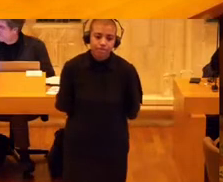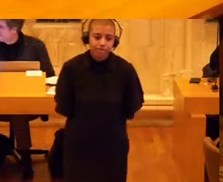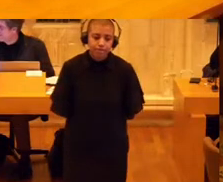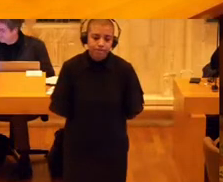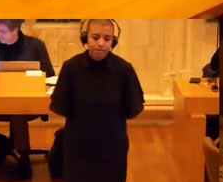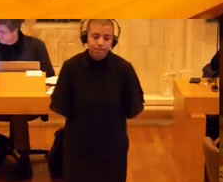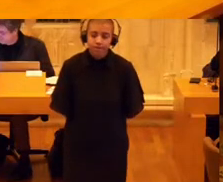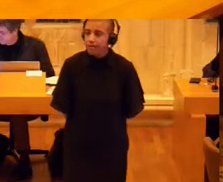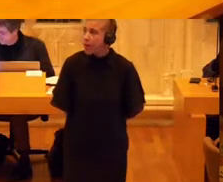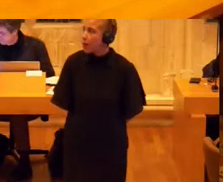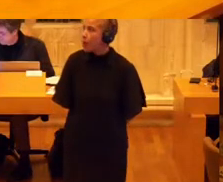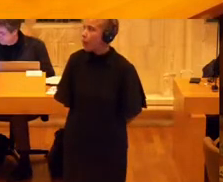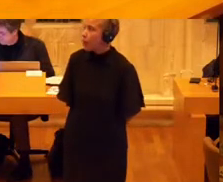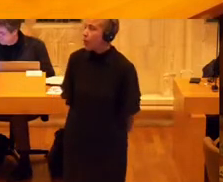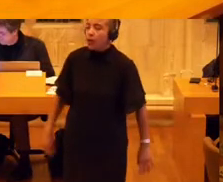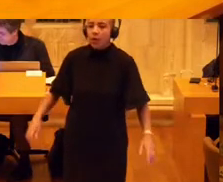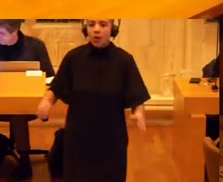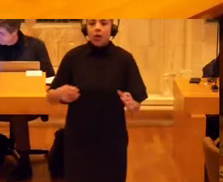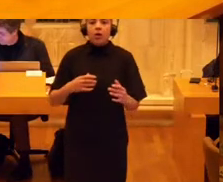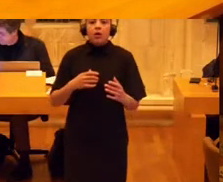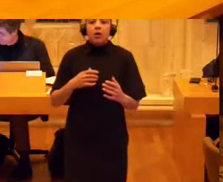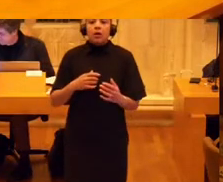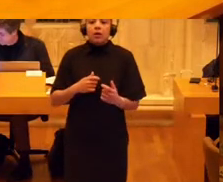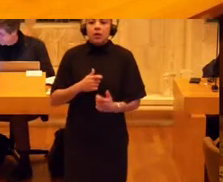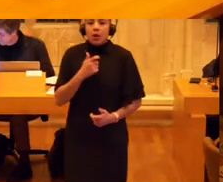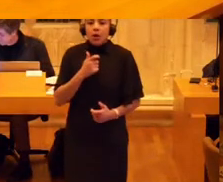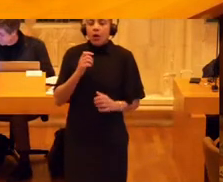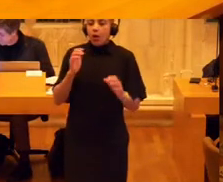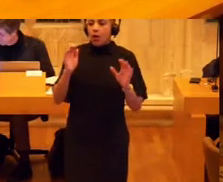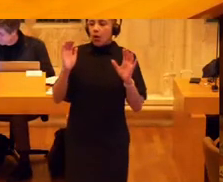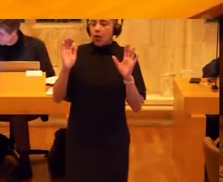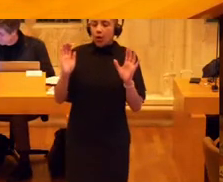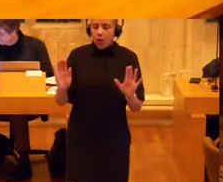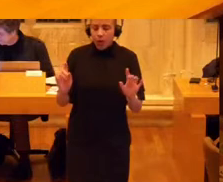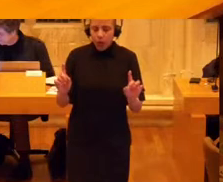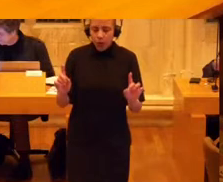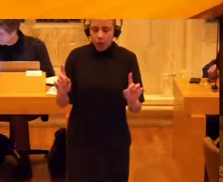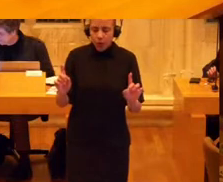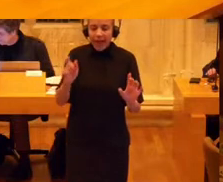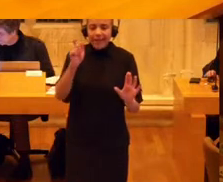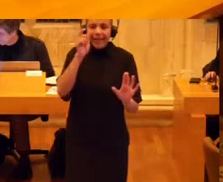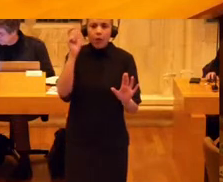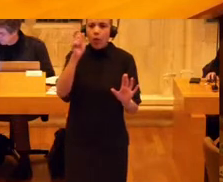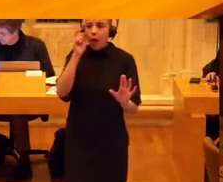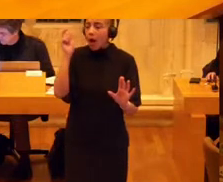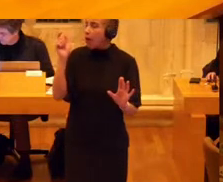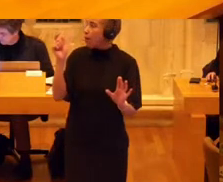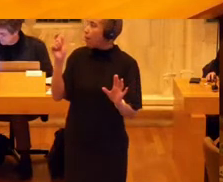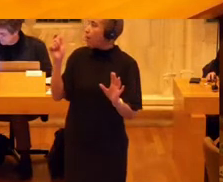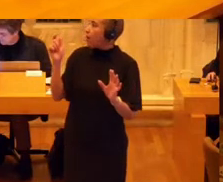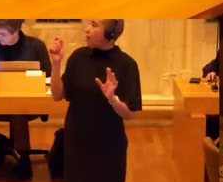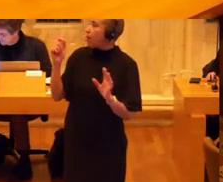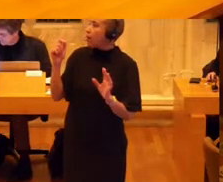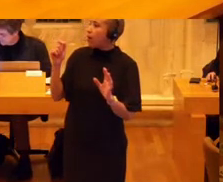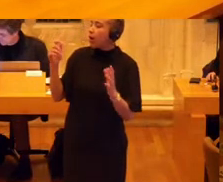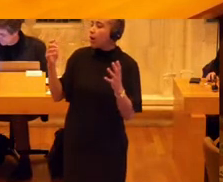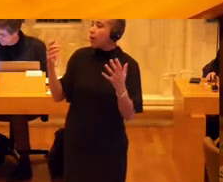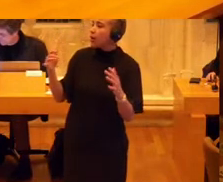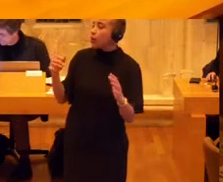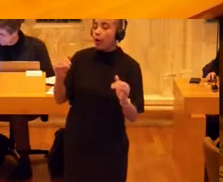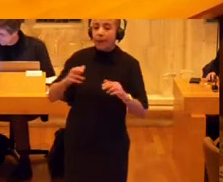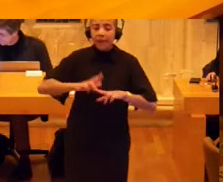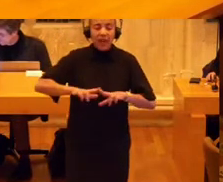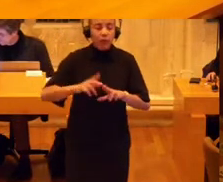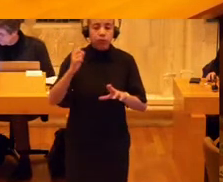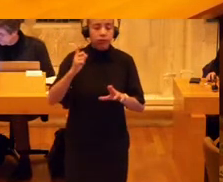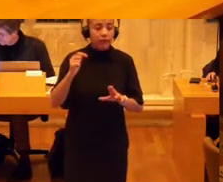Bon, Nicolas, oui. Allez, pour clore le débat, parce qu'il faut quand même qu'on fasse les travaux. Hein. Heureusement qu'on a... Ah, madame Anne, je vous en prie, je n'avais pas vu, pardon.